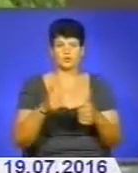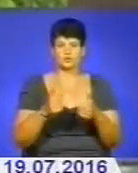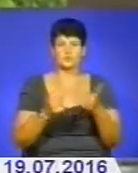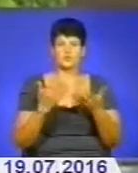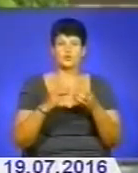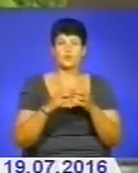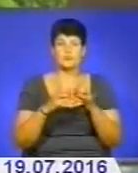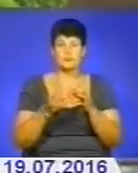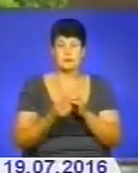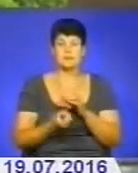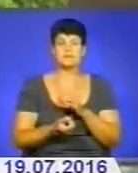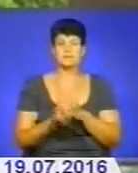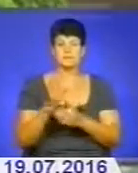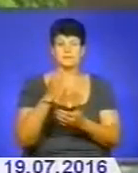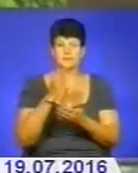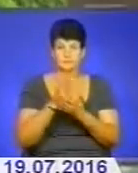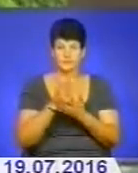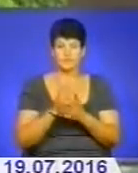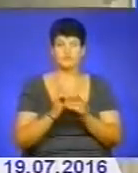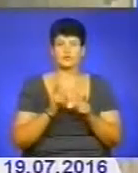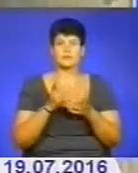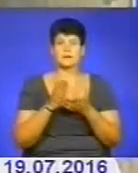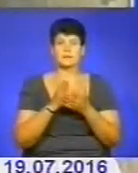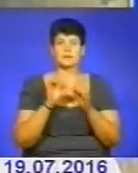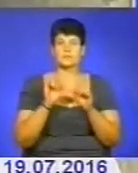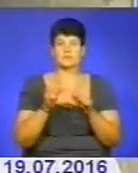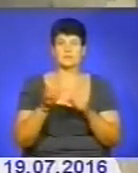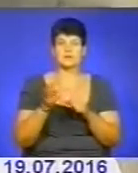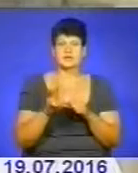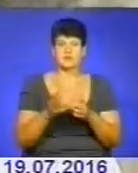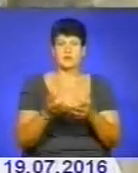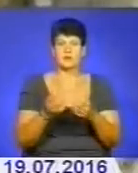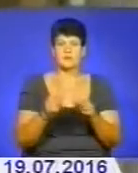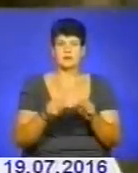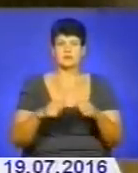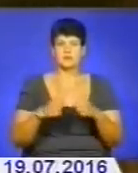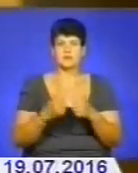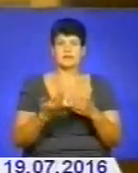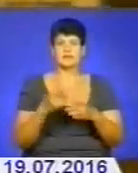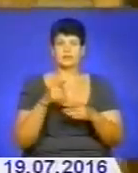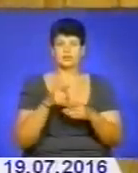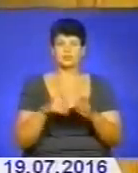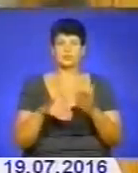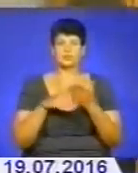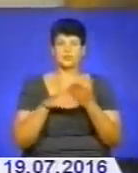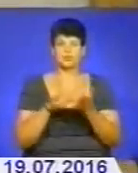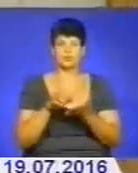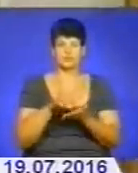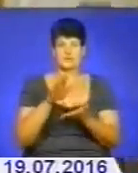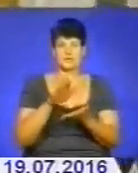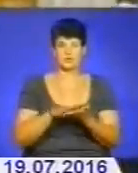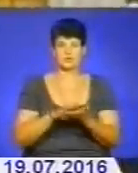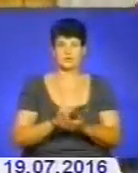проблеми все-таки виникли, вступник має можливість прийти в приймальну комісію, де йому допоможуть зареєструватися.